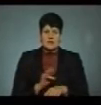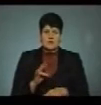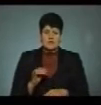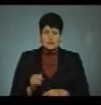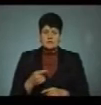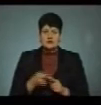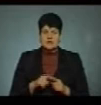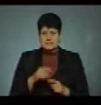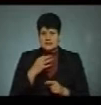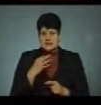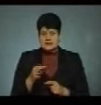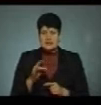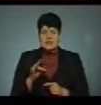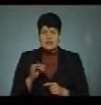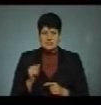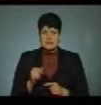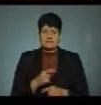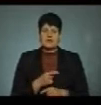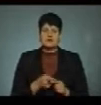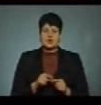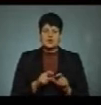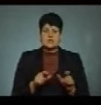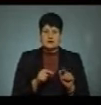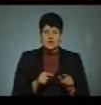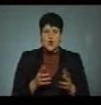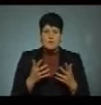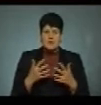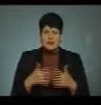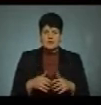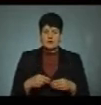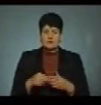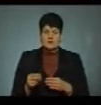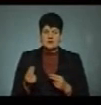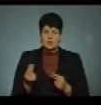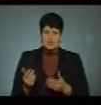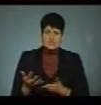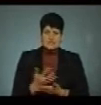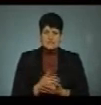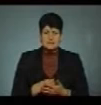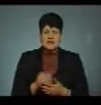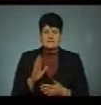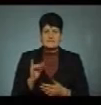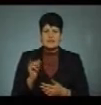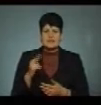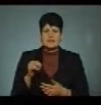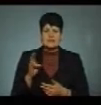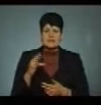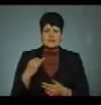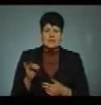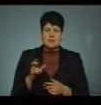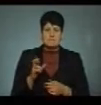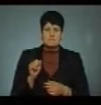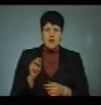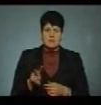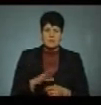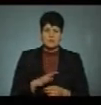повідомила речниця цього медзакладу Олена Года. За її словами, обладнання придбали за кошти, зібрані під час віденського балу, який відбувся в Тернополі 2